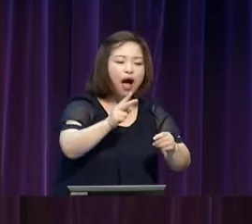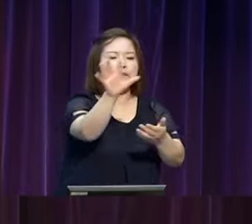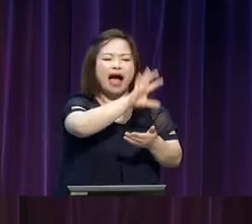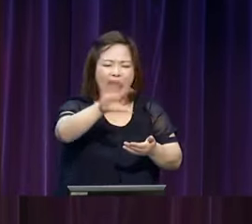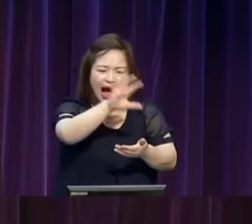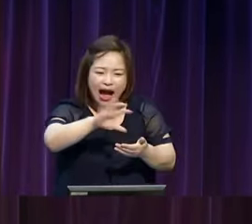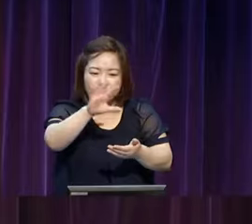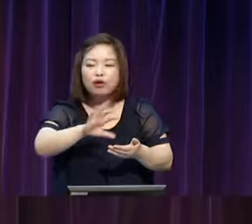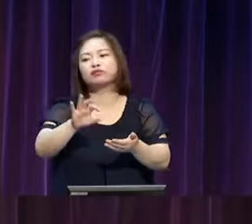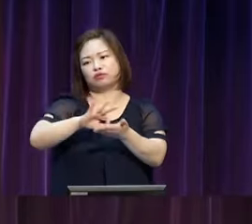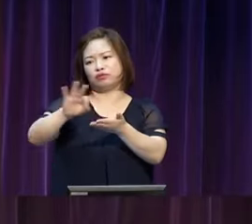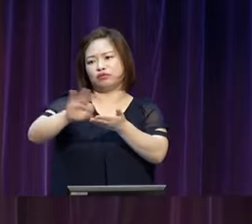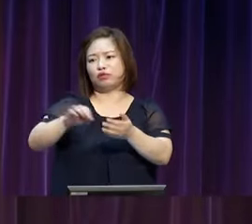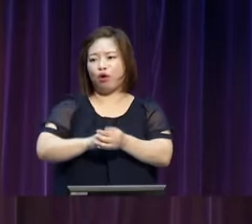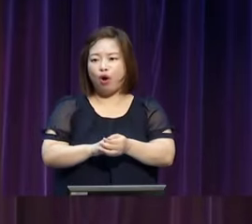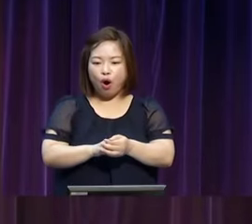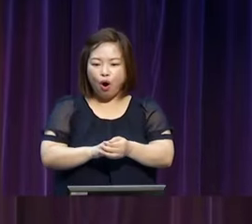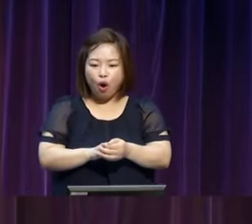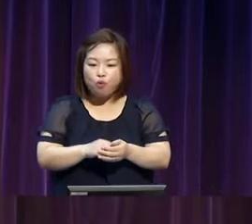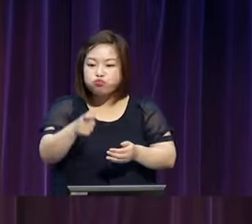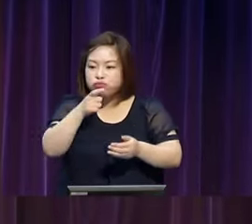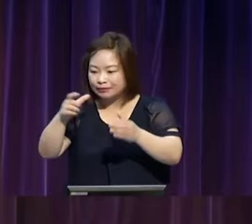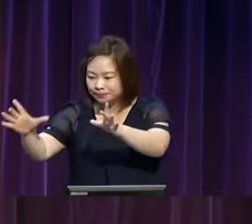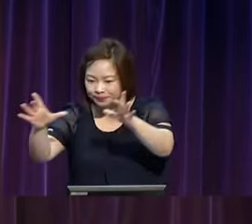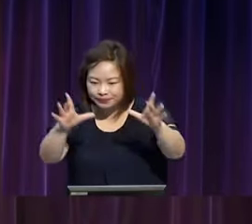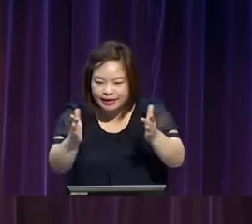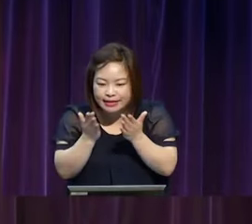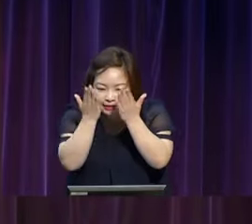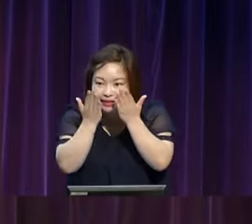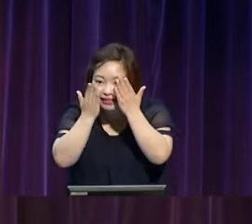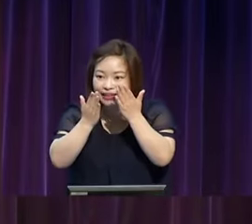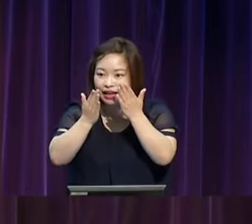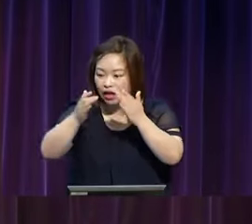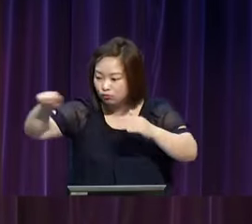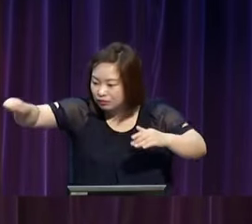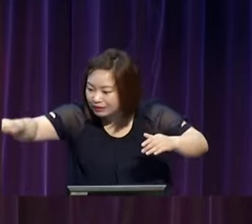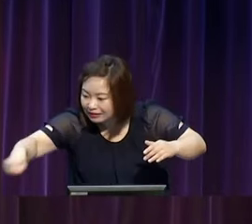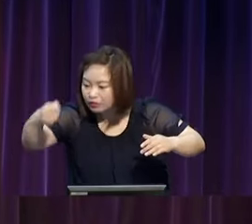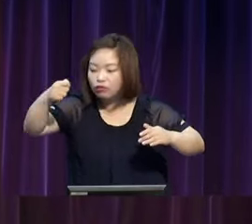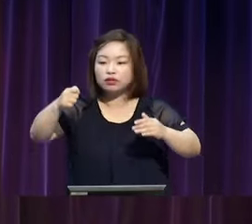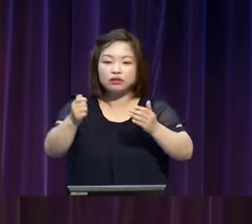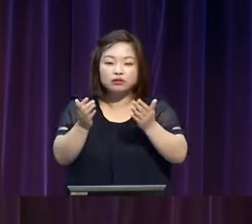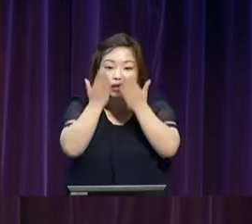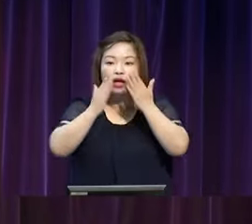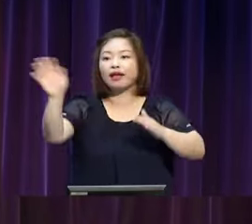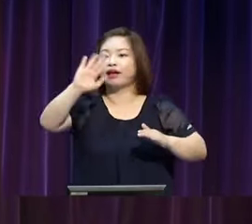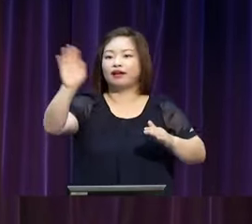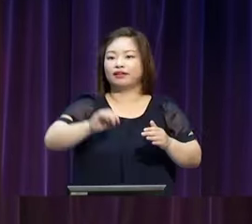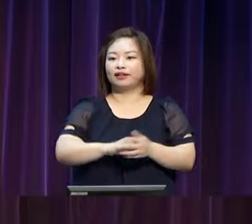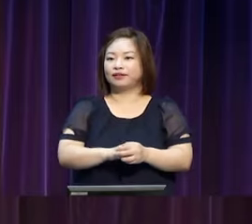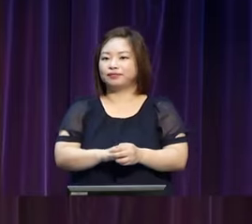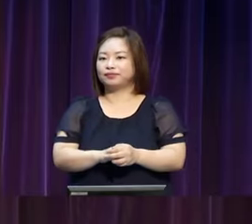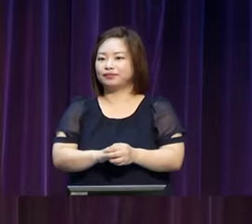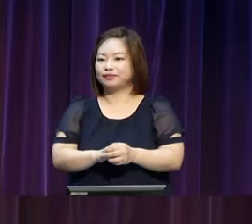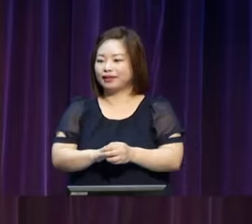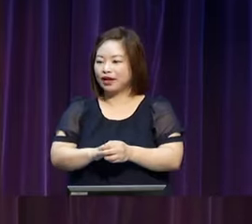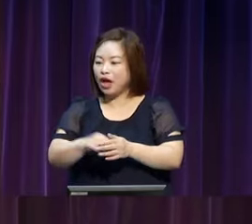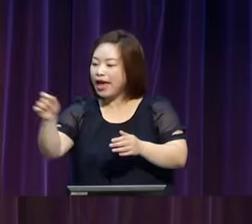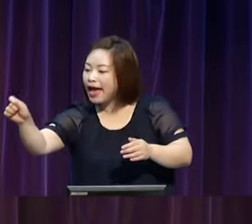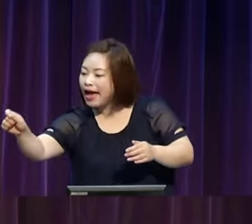이렇게 물을 이렇게 해가지고 세수하잖아요. 물을 이렇게 떠서 세수하는 것도 아니에요. 예.